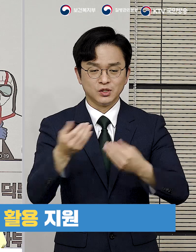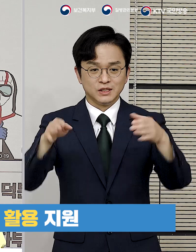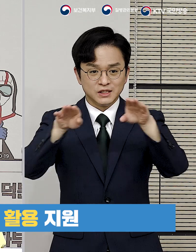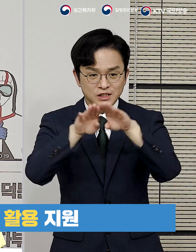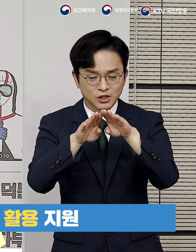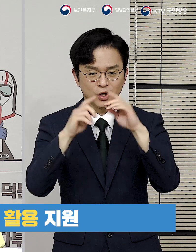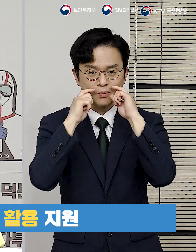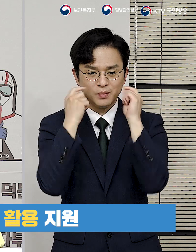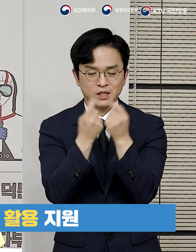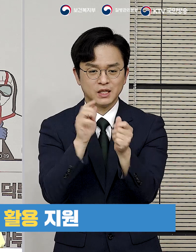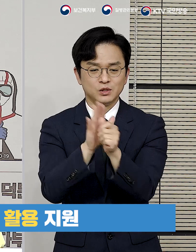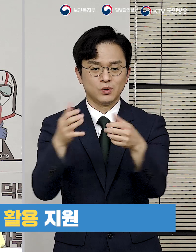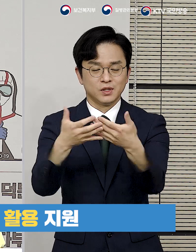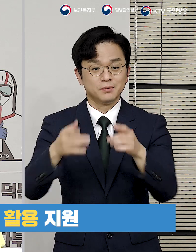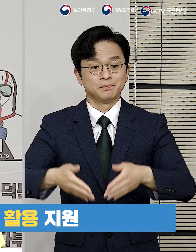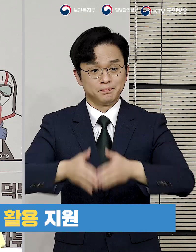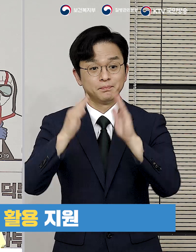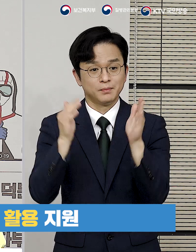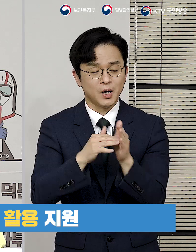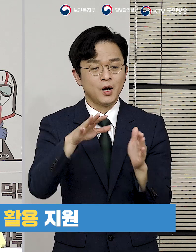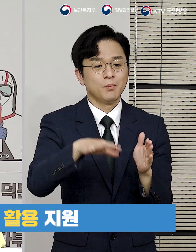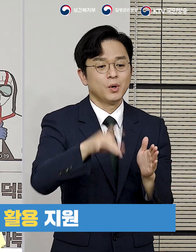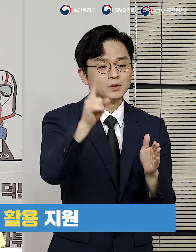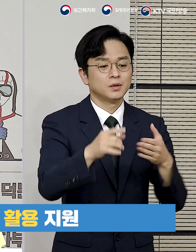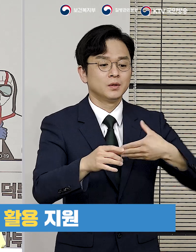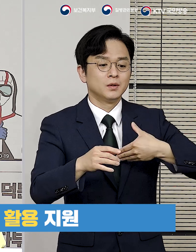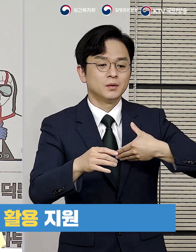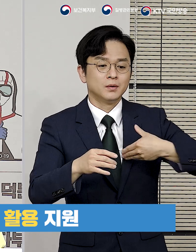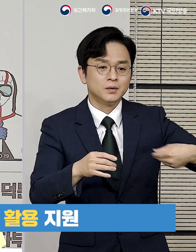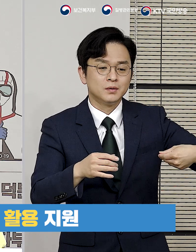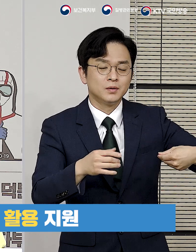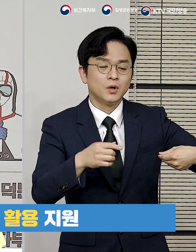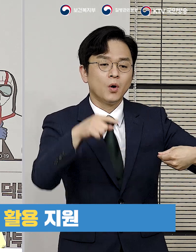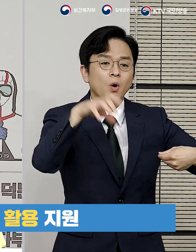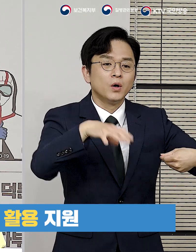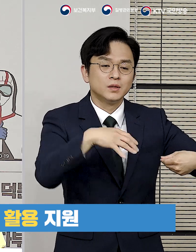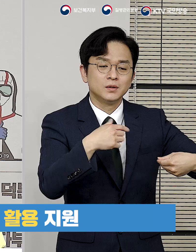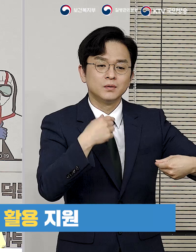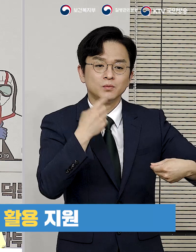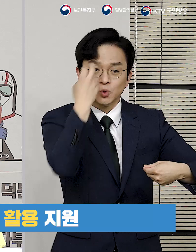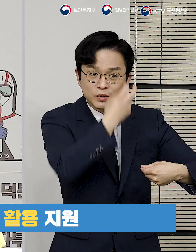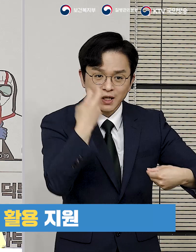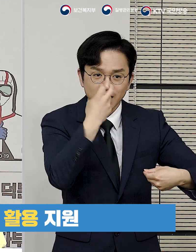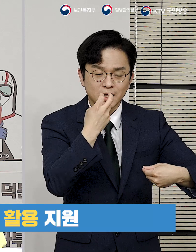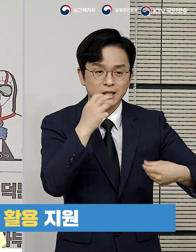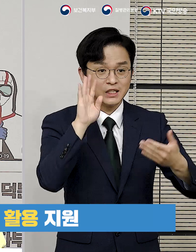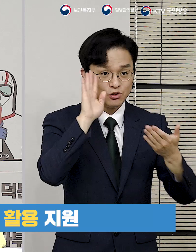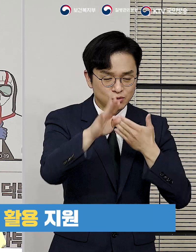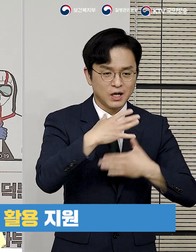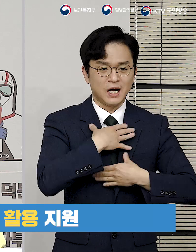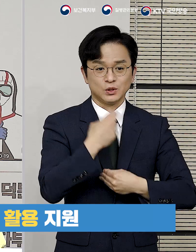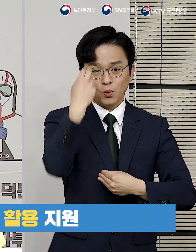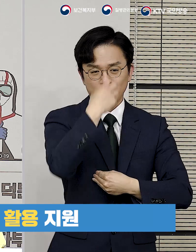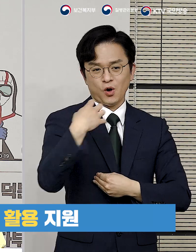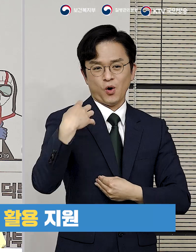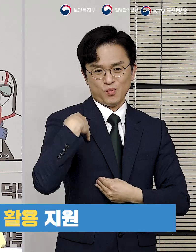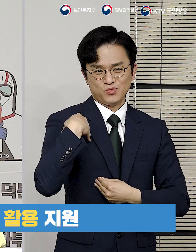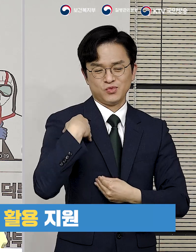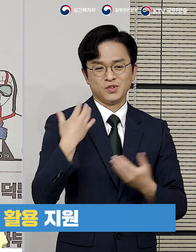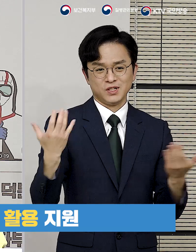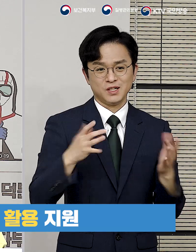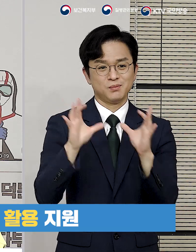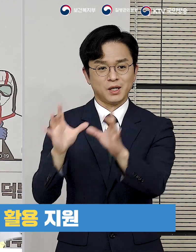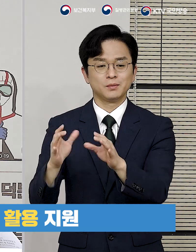생물안전연구시설 민간 지원팀을 구성하여 수요를 접수하고 우선순위를 검토해서 안전관리 등의